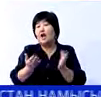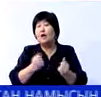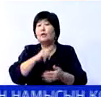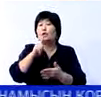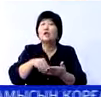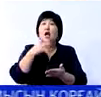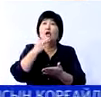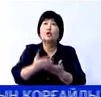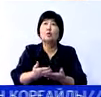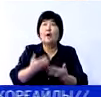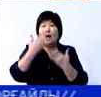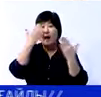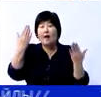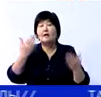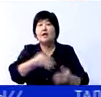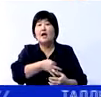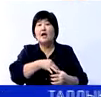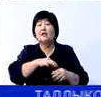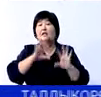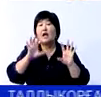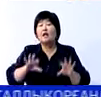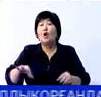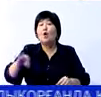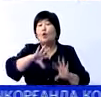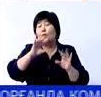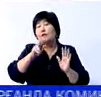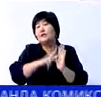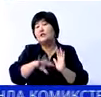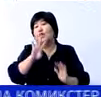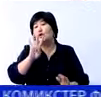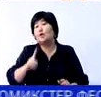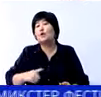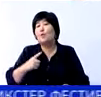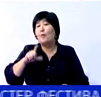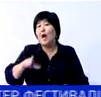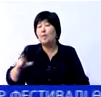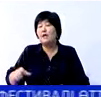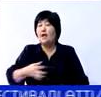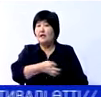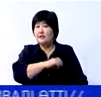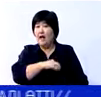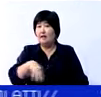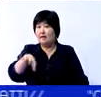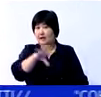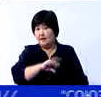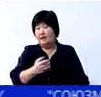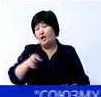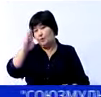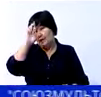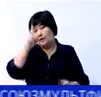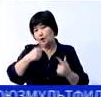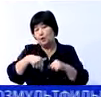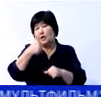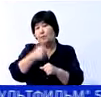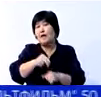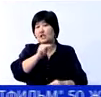берді. Халықтық заңгер іс-шарасына облыс бойынша 84 маман заңгерлер, олардың ішінде мемлекеттік органның